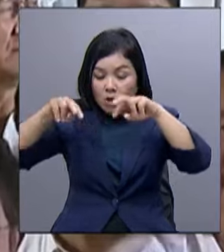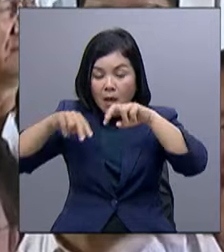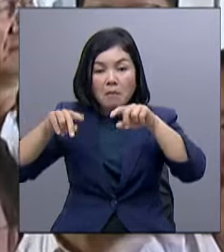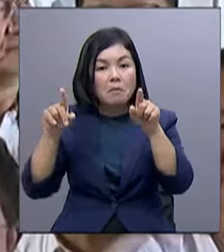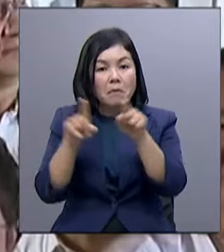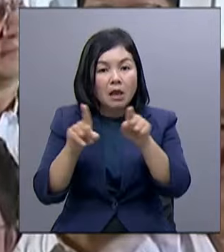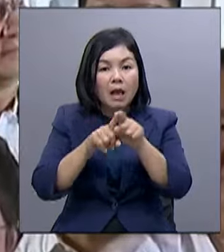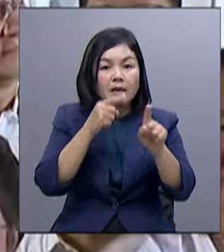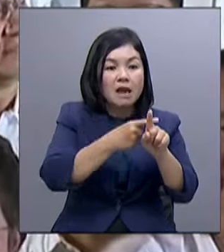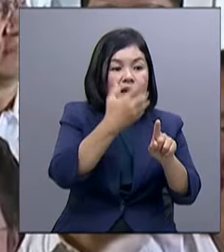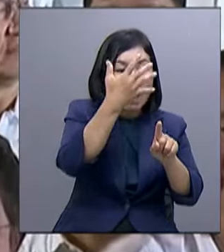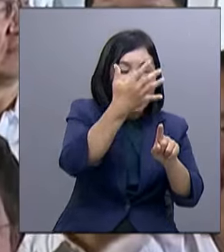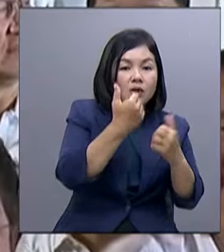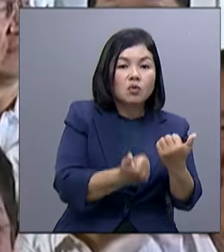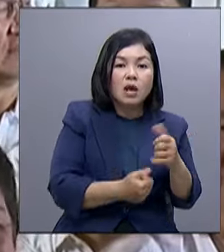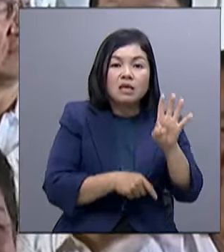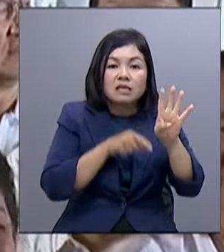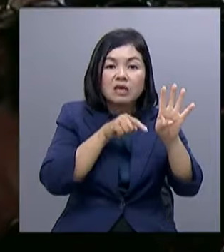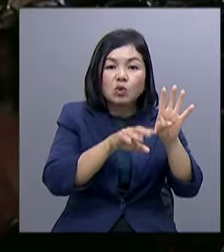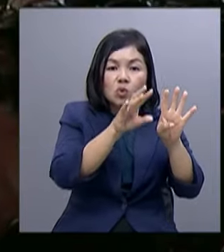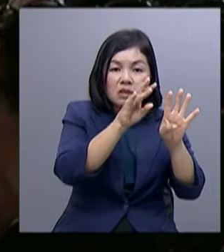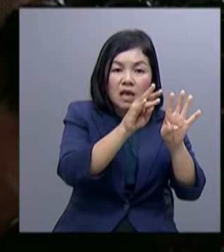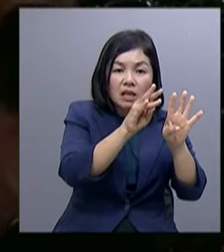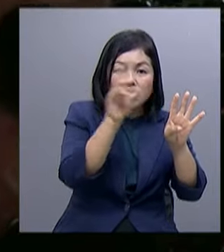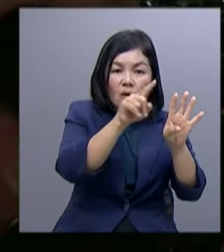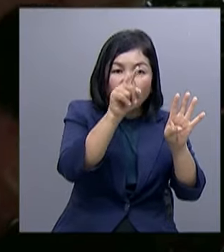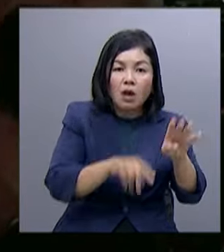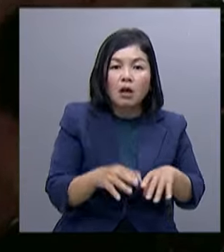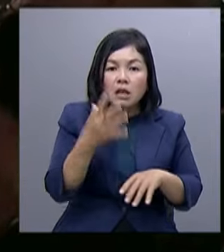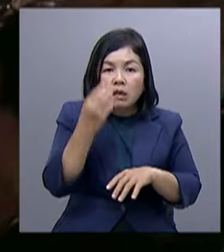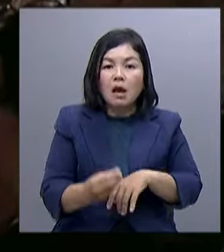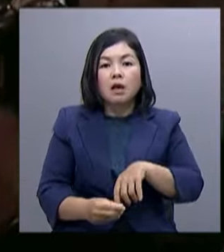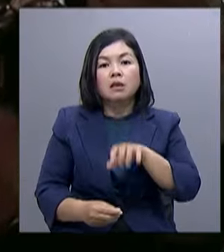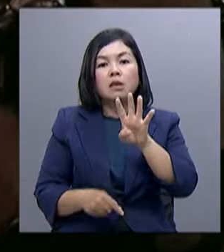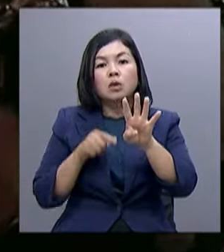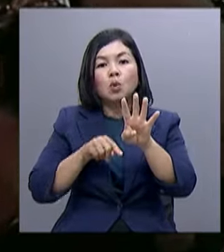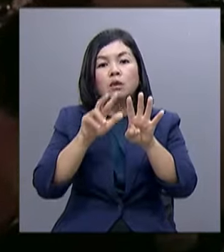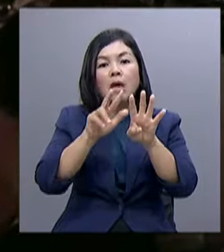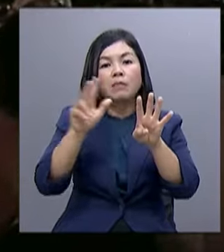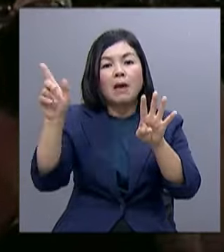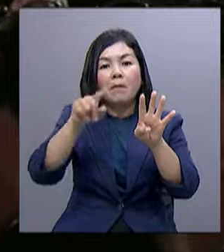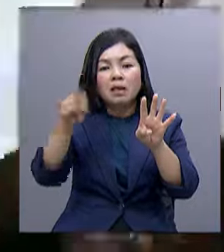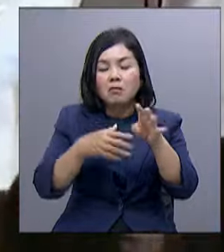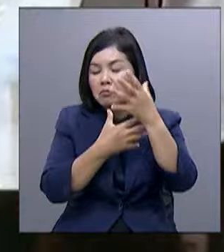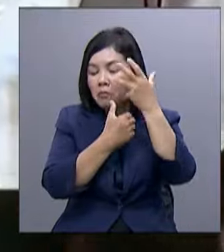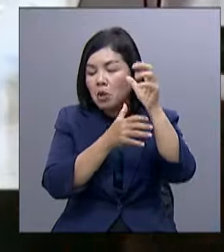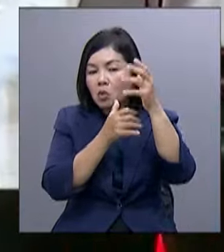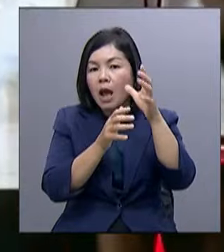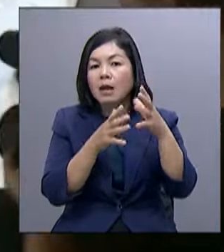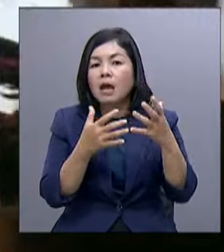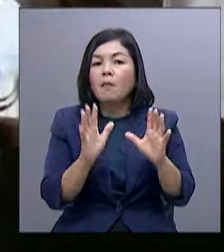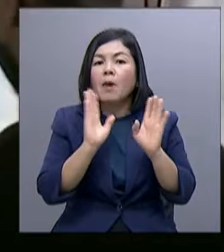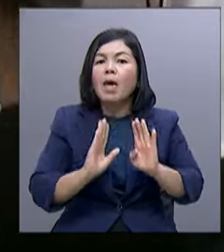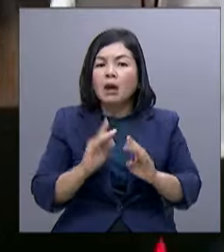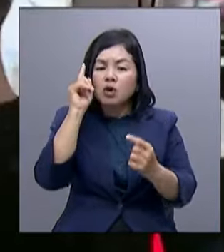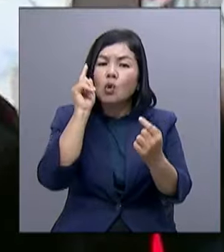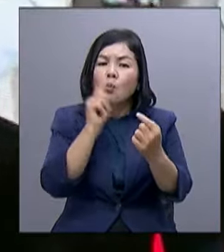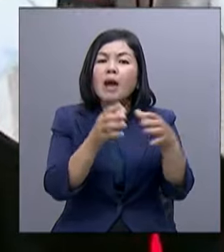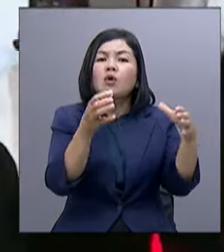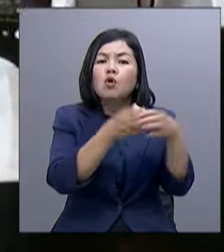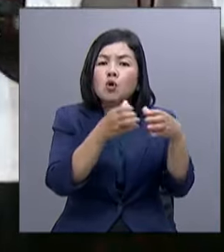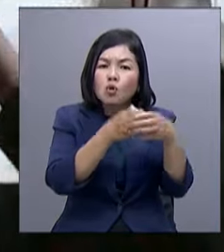พฤษภาคมจาก 4.72ตอนนี้เนี่ยเหลือแค่4.33ความไม่ชัดเจนของดิจิตอลแล้วก็